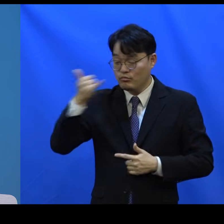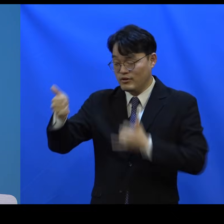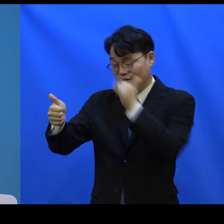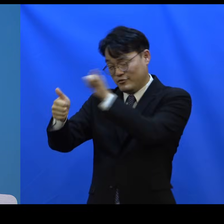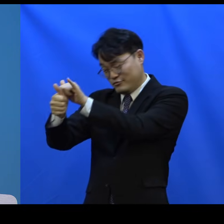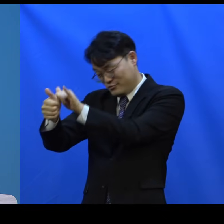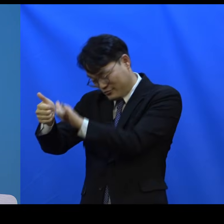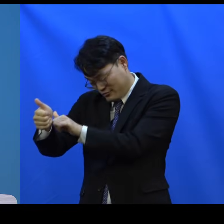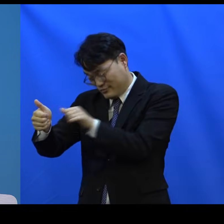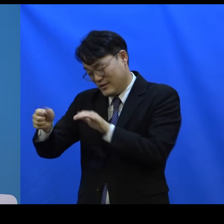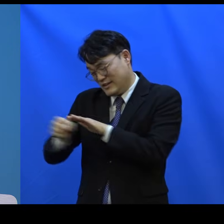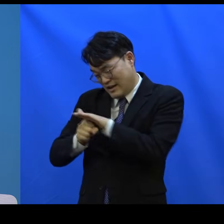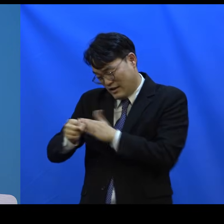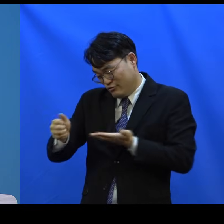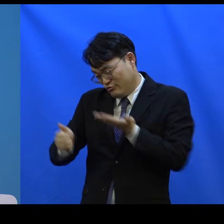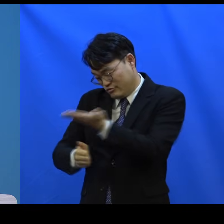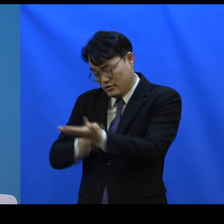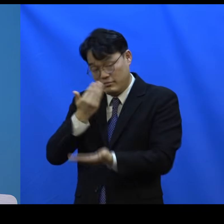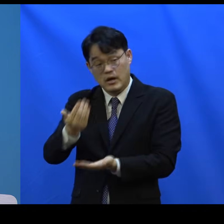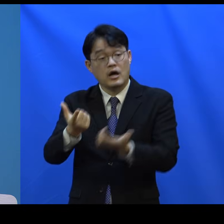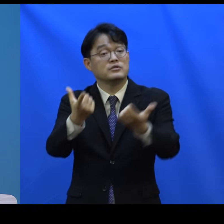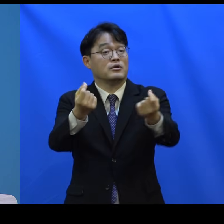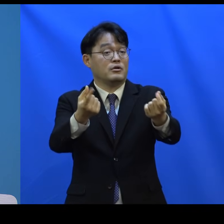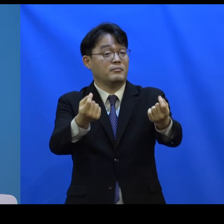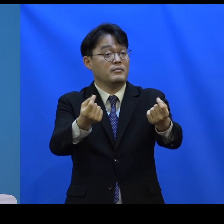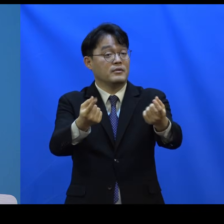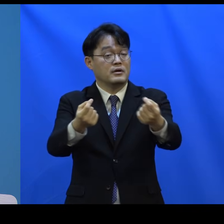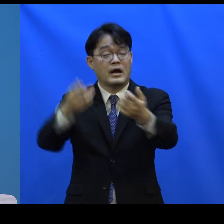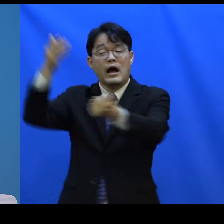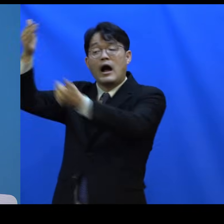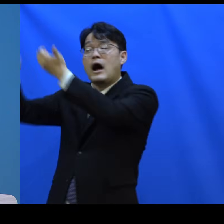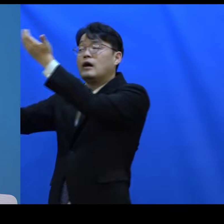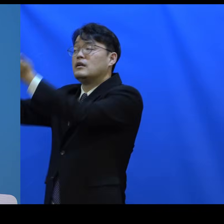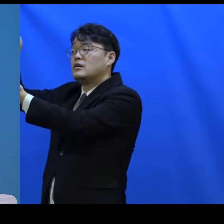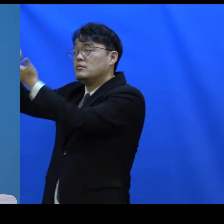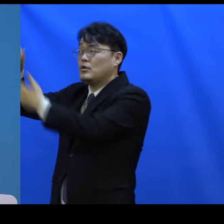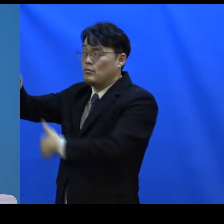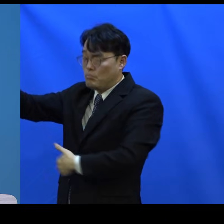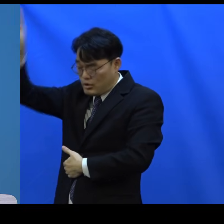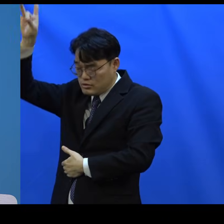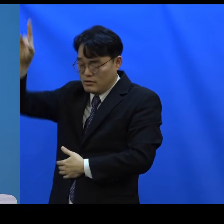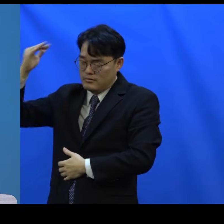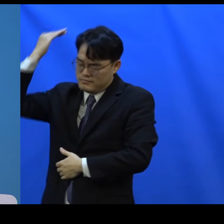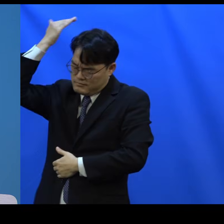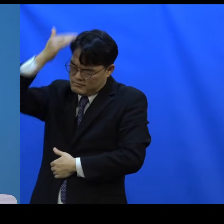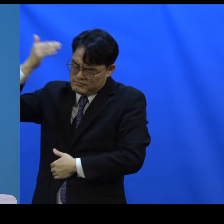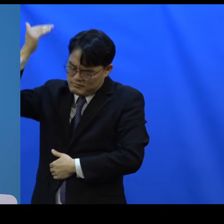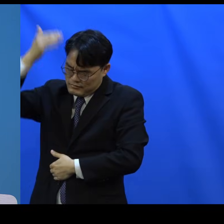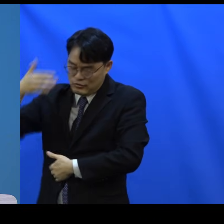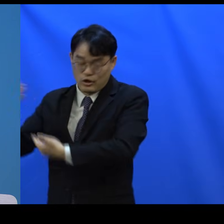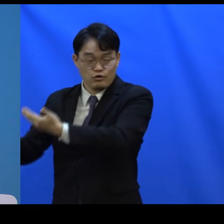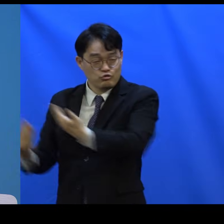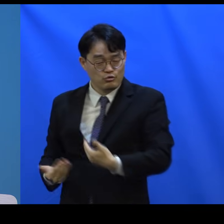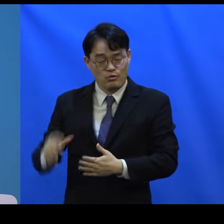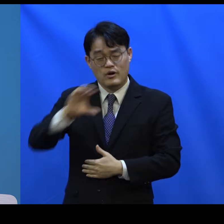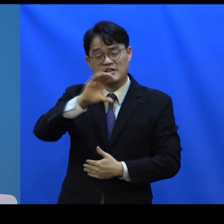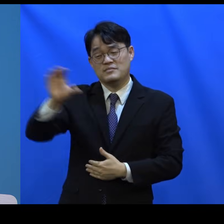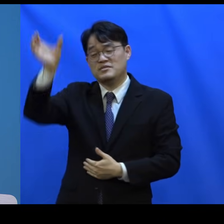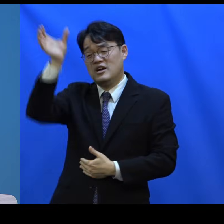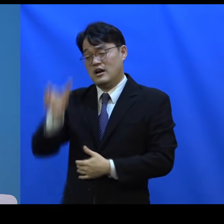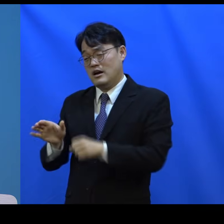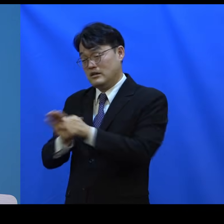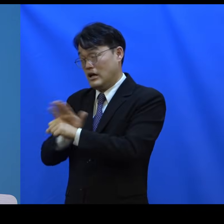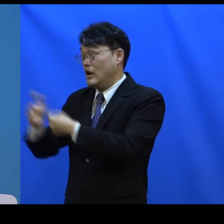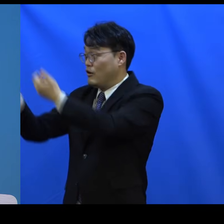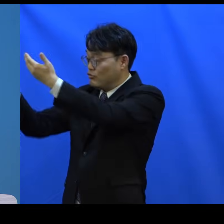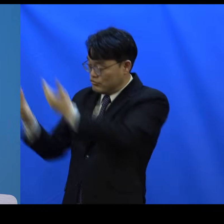우리를 사랑하셨어요. 그래서 예수 그리스도의 복음을 만나고 십자가를 만나고 하나님의 사랑을 경험하고, 여러분 성경을 읽으면 끊임없이